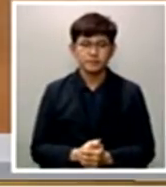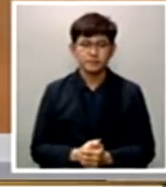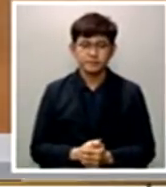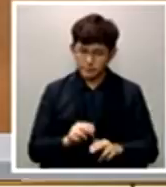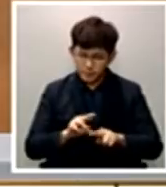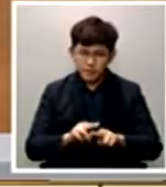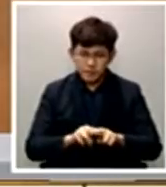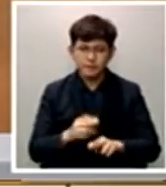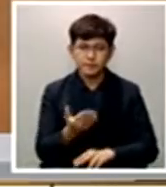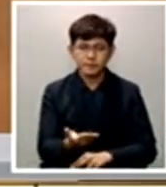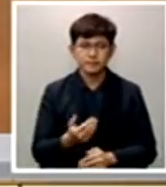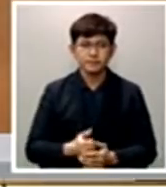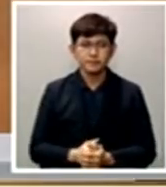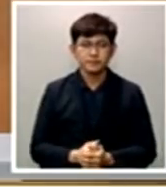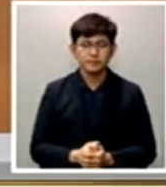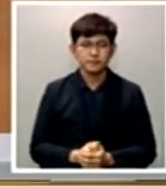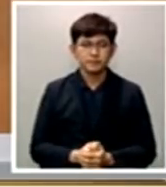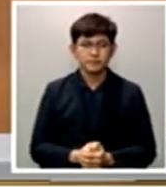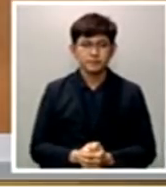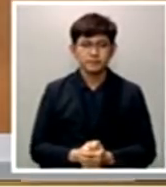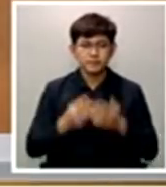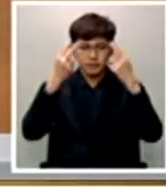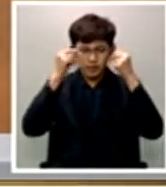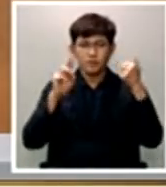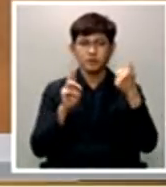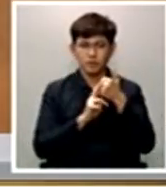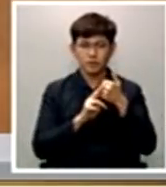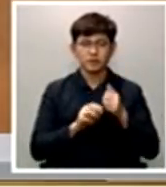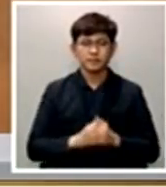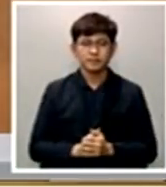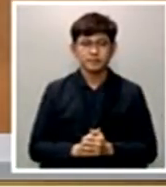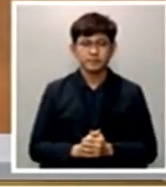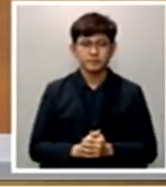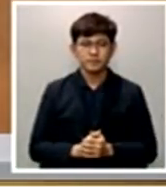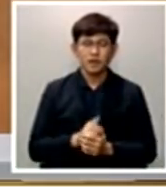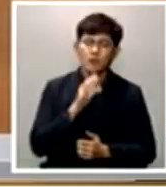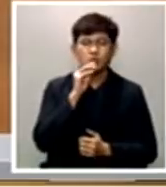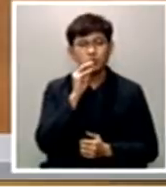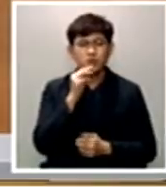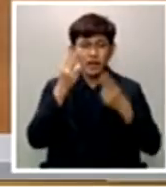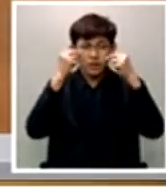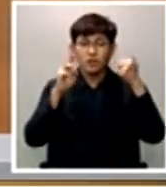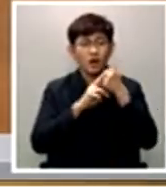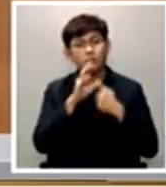ท่านเชิญนั่งครับเชิญนั่งเชิญท่านรองนายกครับเพราะท่านพูดอยู่อย่างนี้ท่านรองนายกก็พู